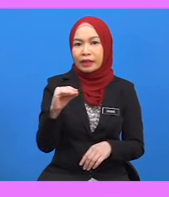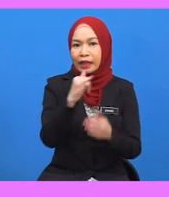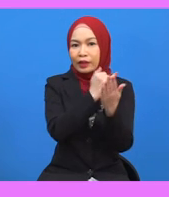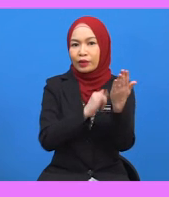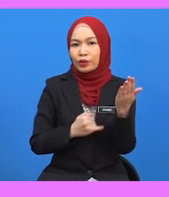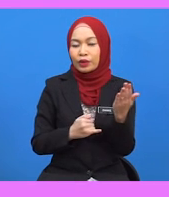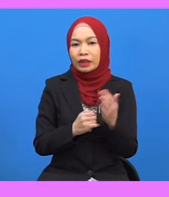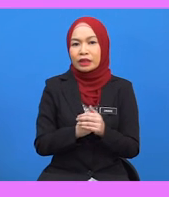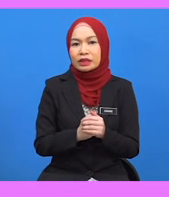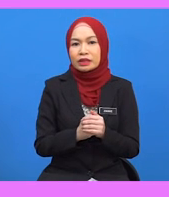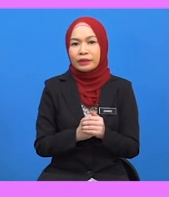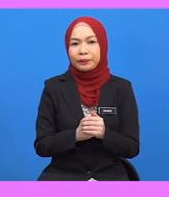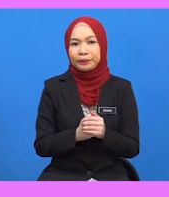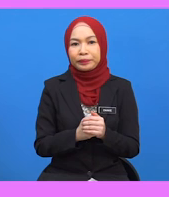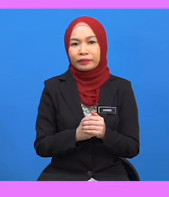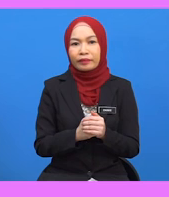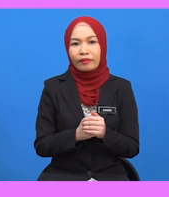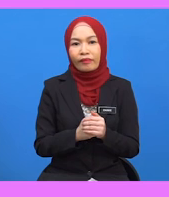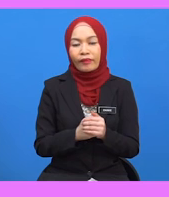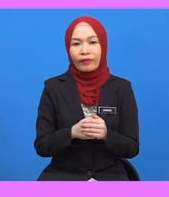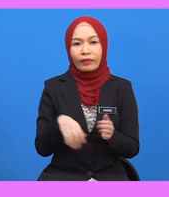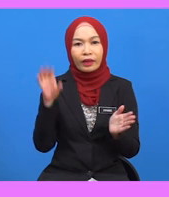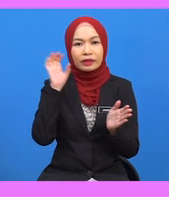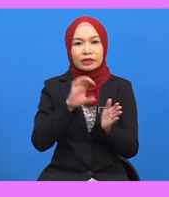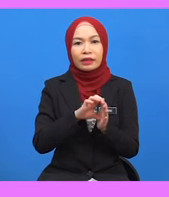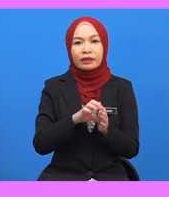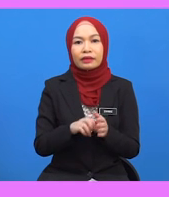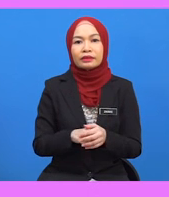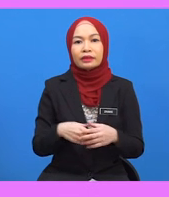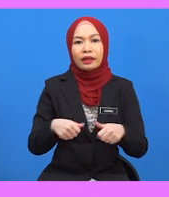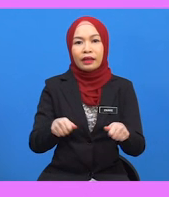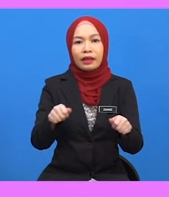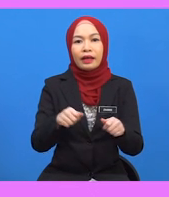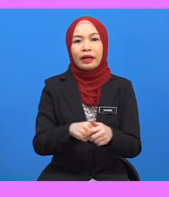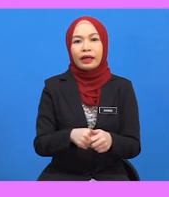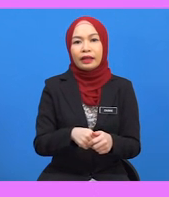Keempat, melukis carta alir yang menunjukkan binary search.